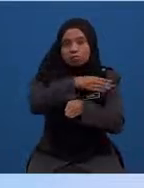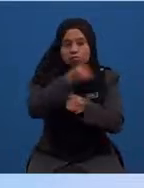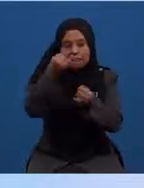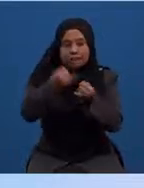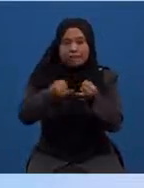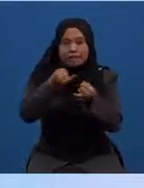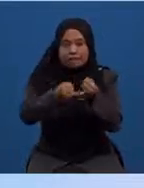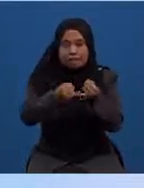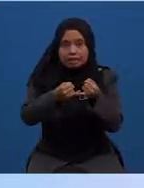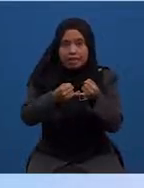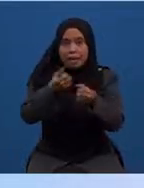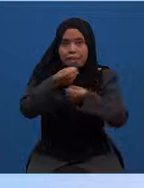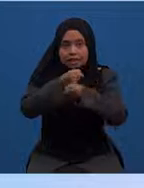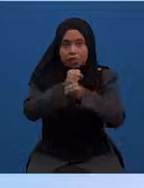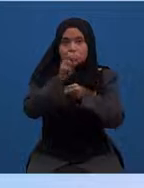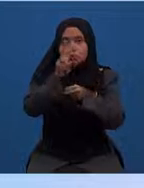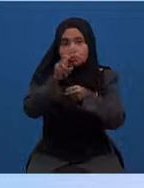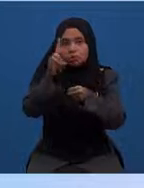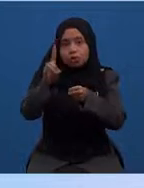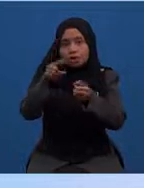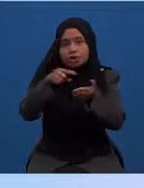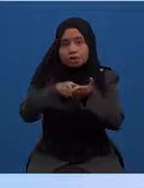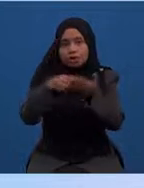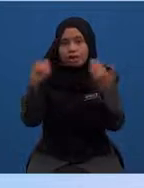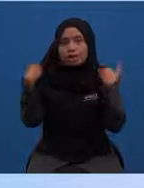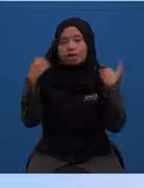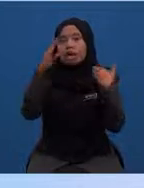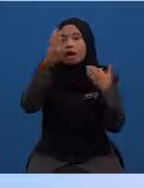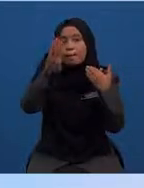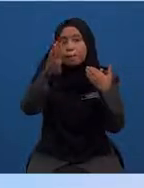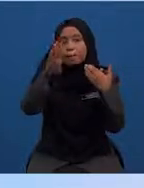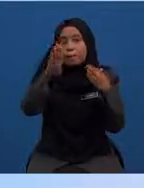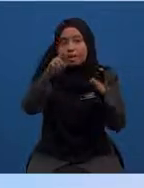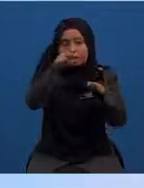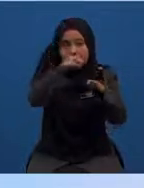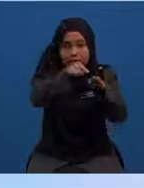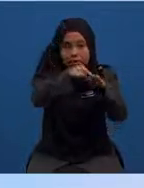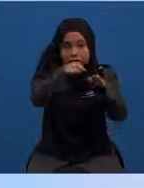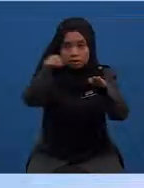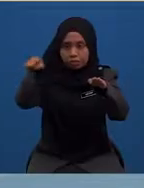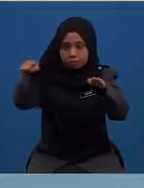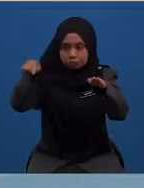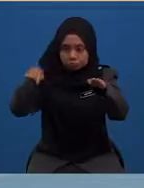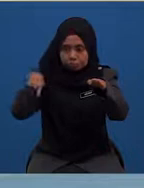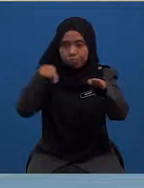akhir sekali, bentuk dua dimensi ini mempunyai 4 bilangan penjuru.